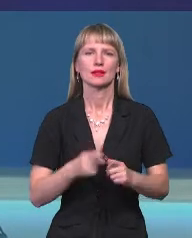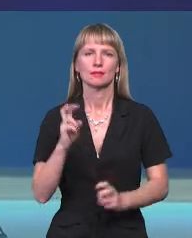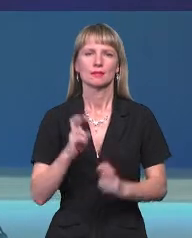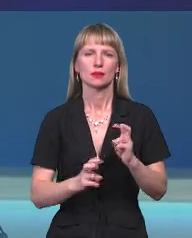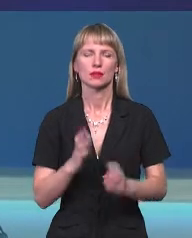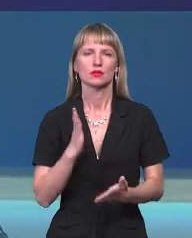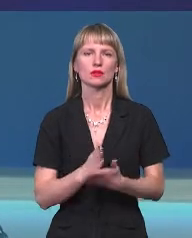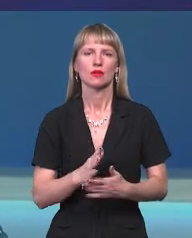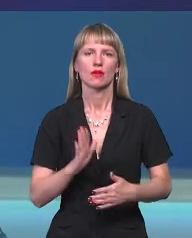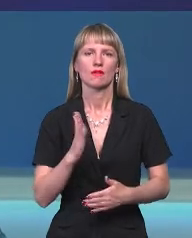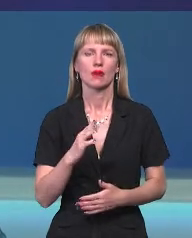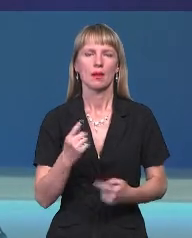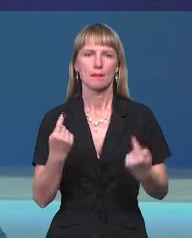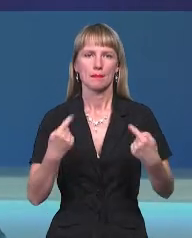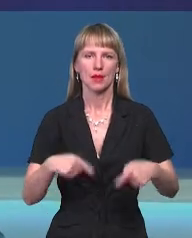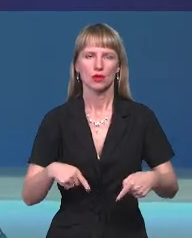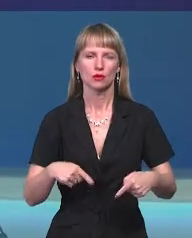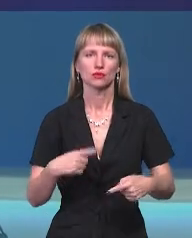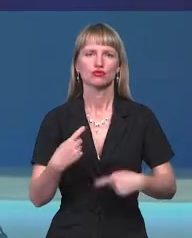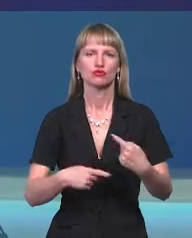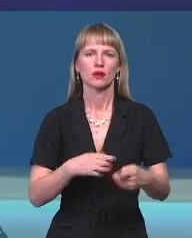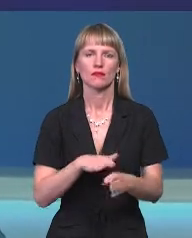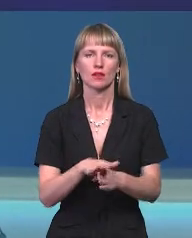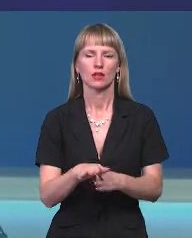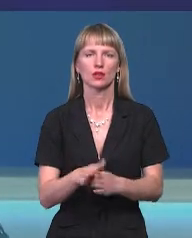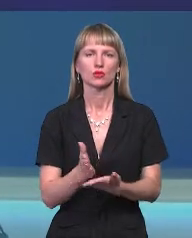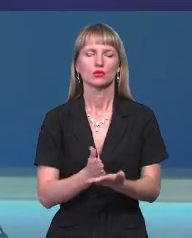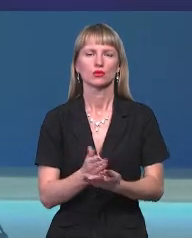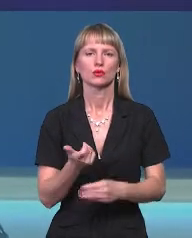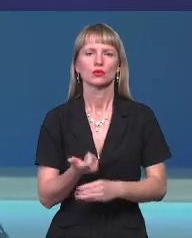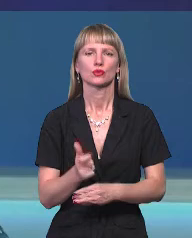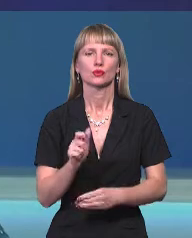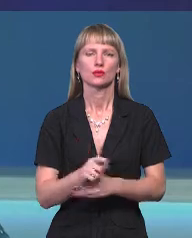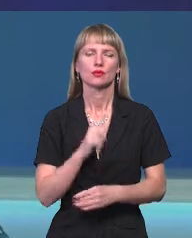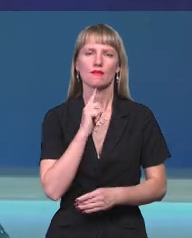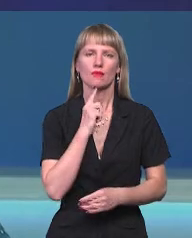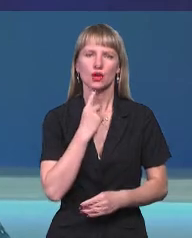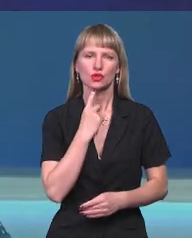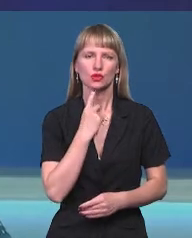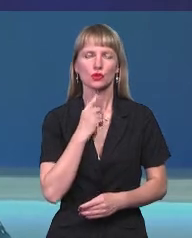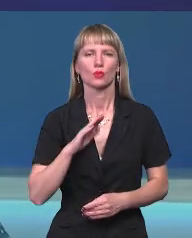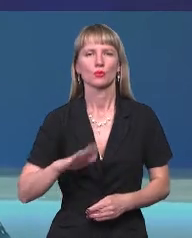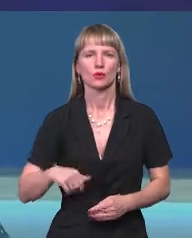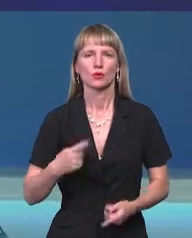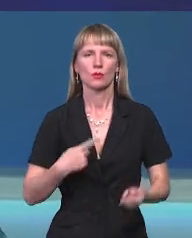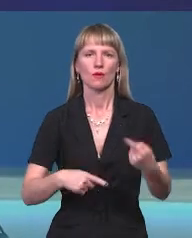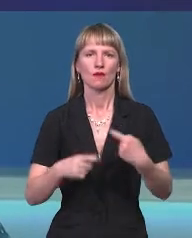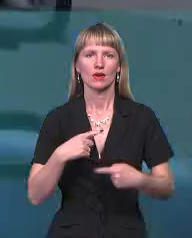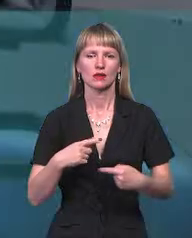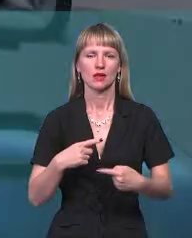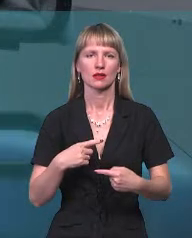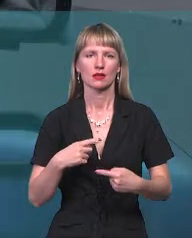підприємство знаходиться в банкрутстві, це через виконавчу службу дуже важко потім повертати